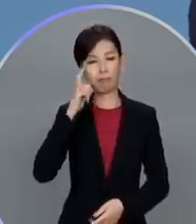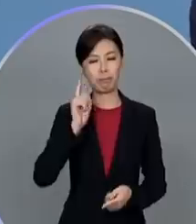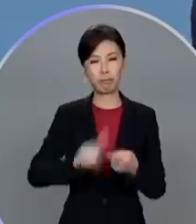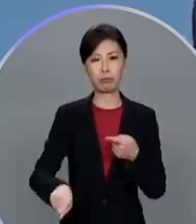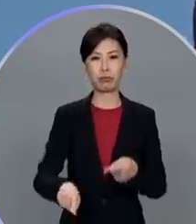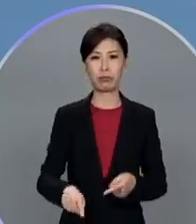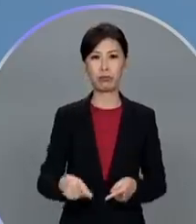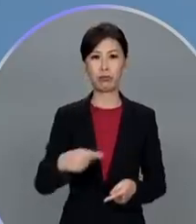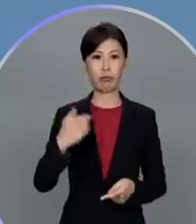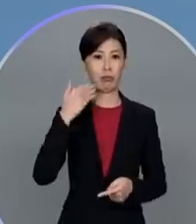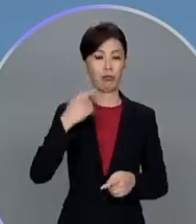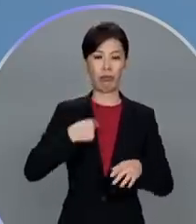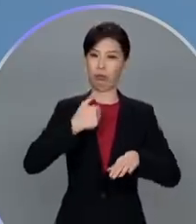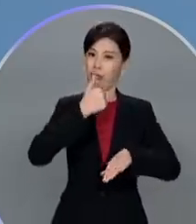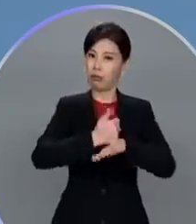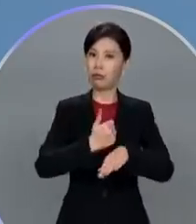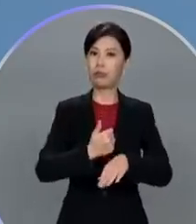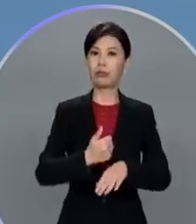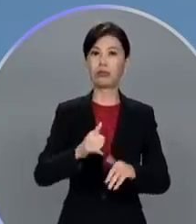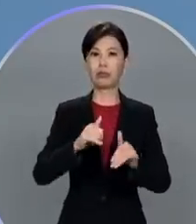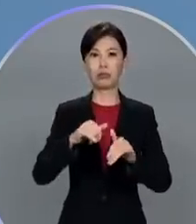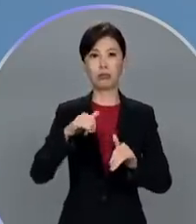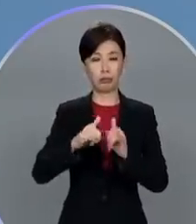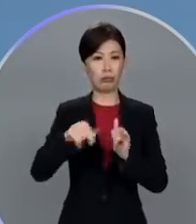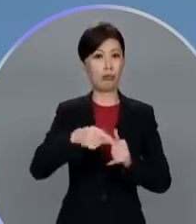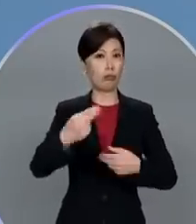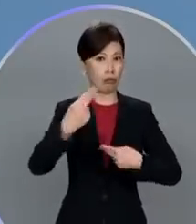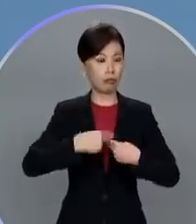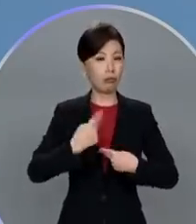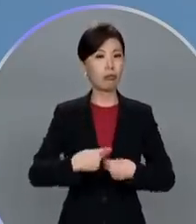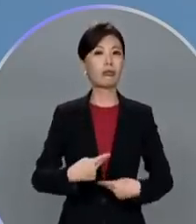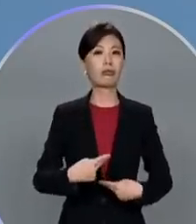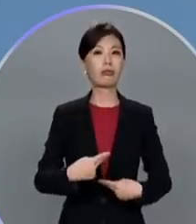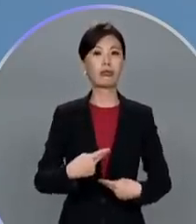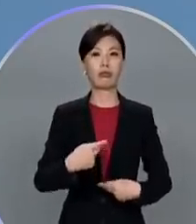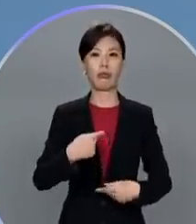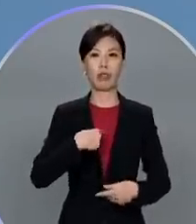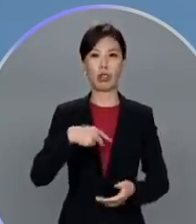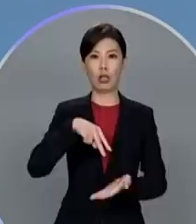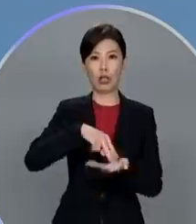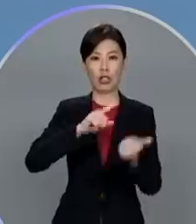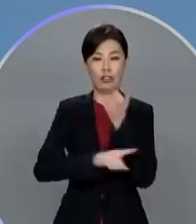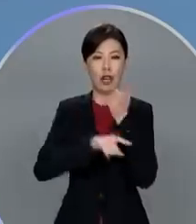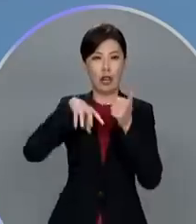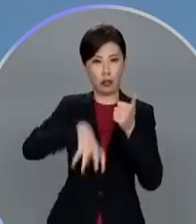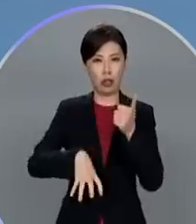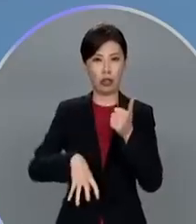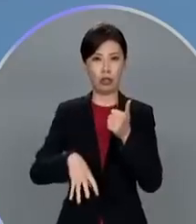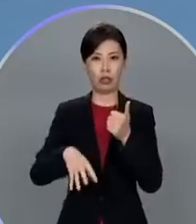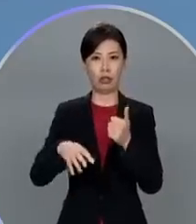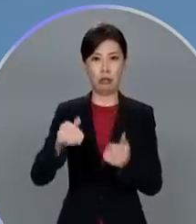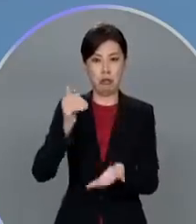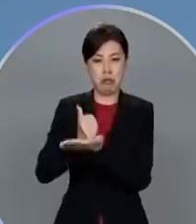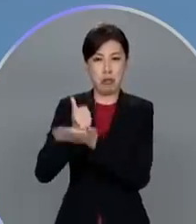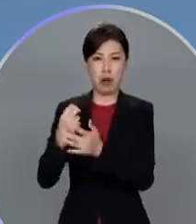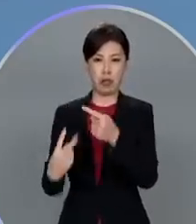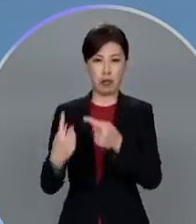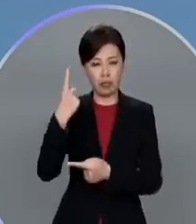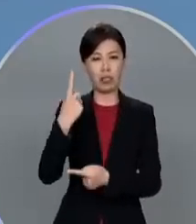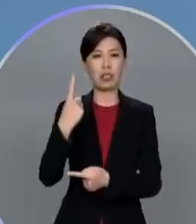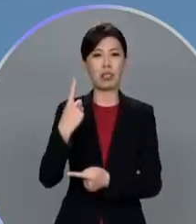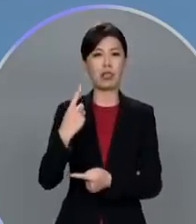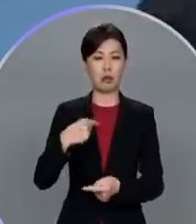统，各位台湾乡亲台湾同胞，你信任我，让我立法院过半，我保证让台湾欣欣向